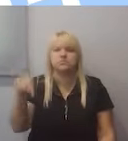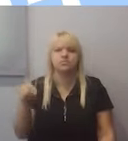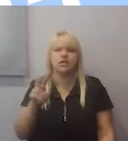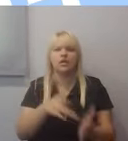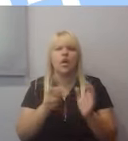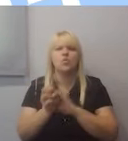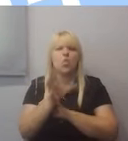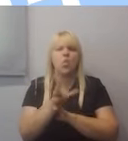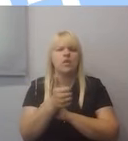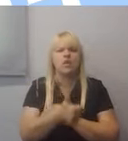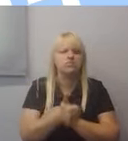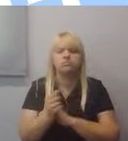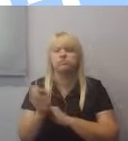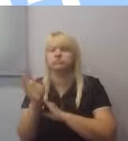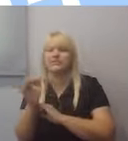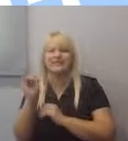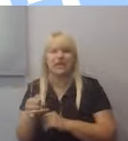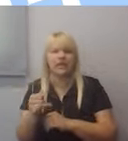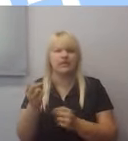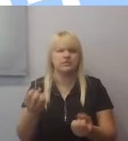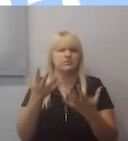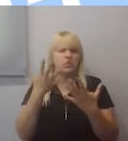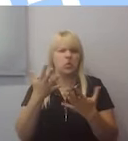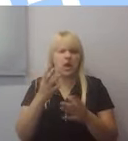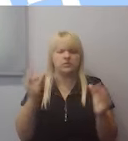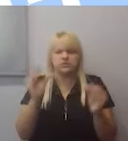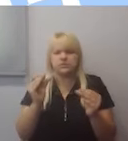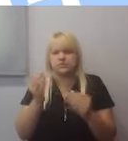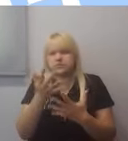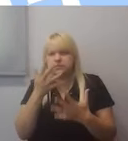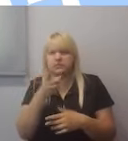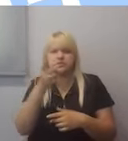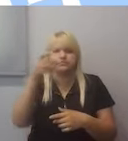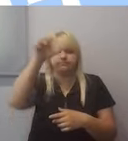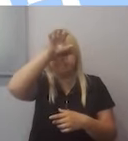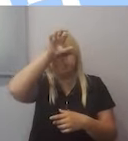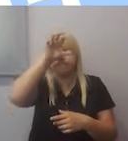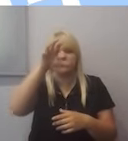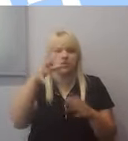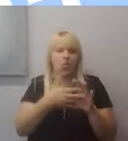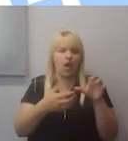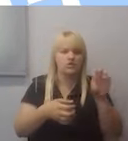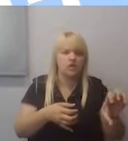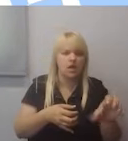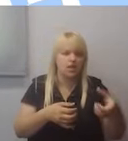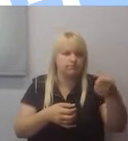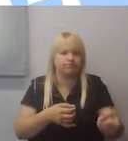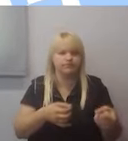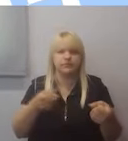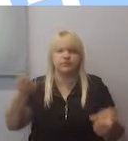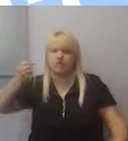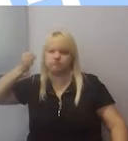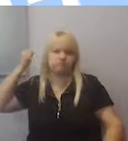kāds slikts viņu vajag spožu nespožu pie galvas liekamu rokās turamu tādu ko var sist vai tādu ko var iebāzt krekla